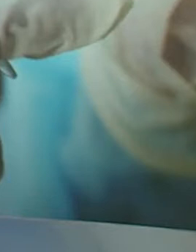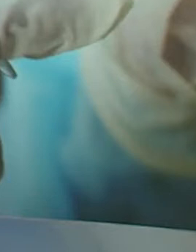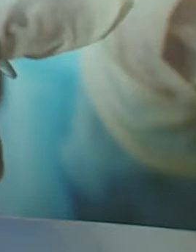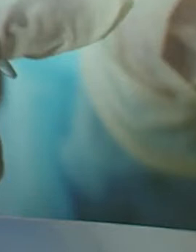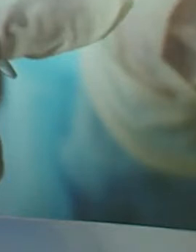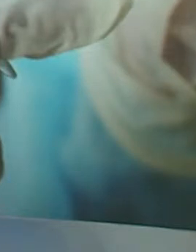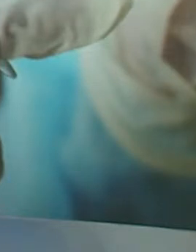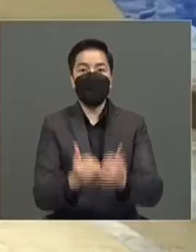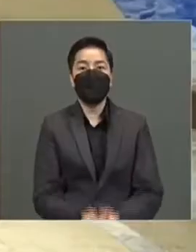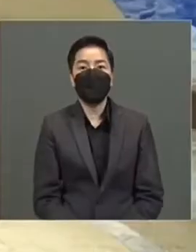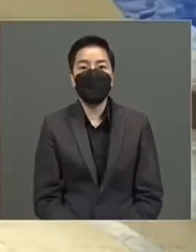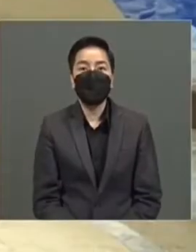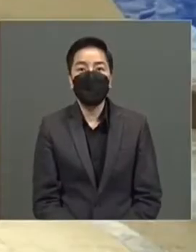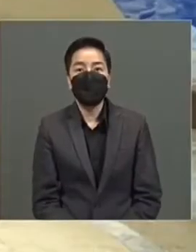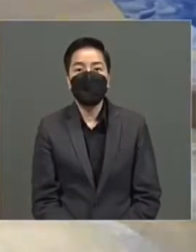อ่ะ